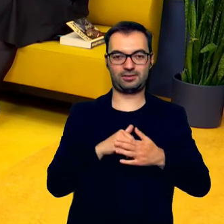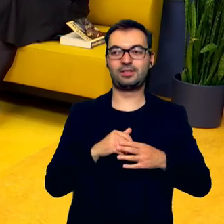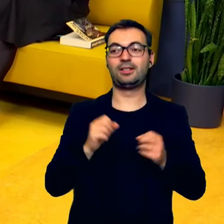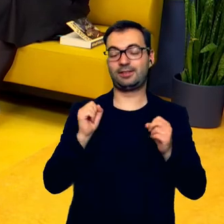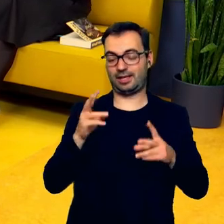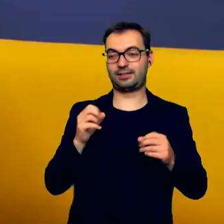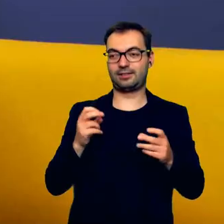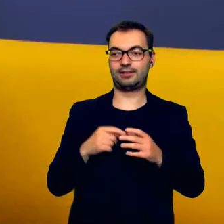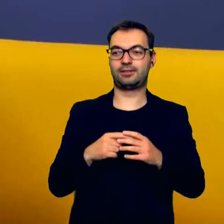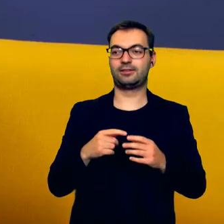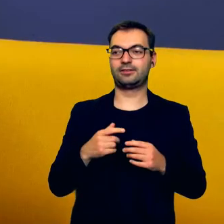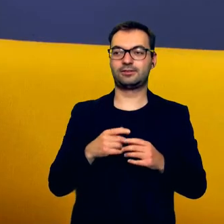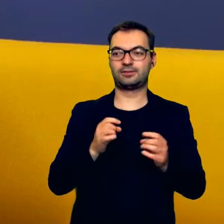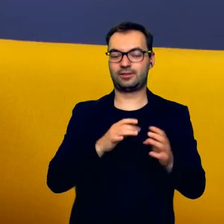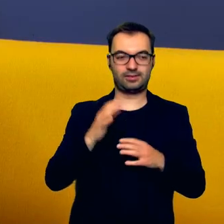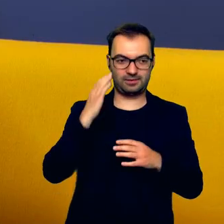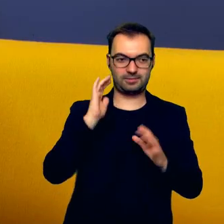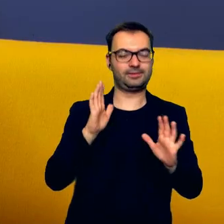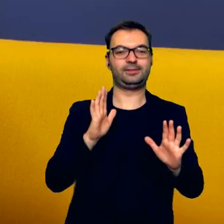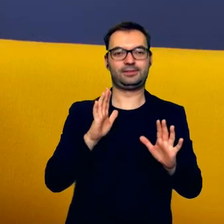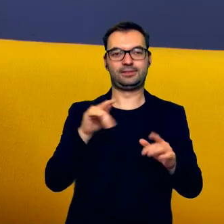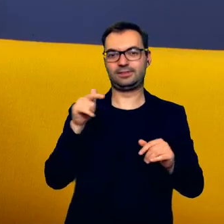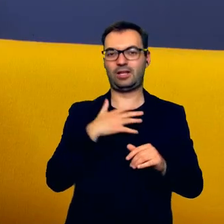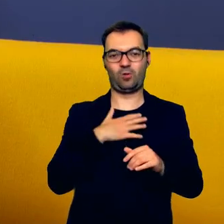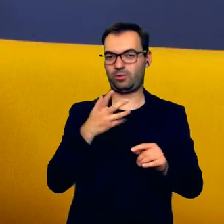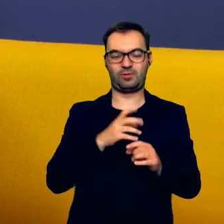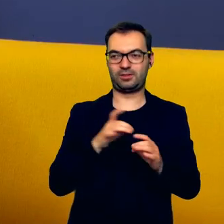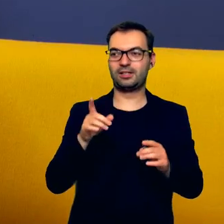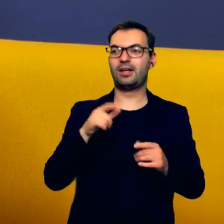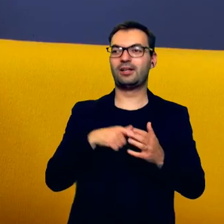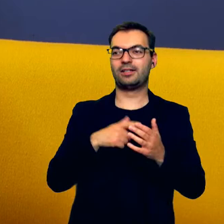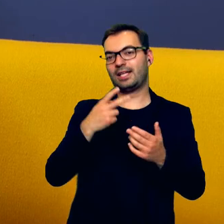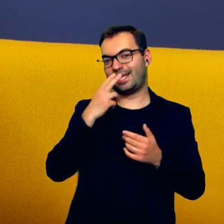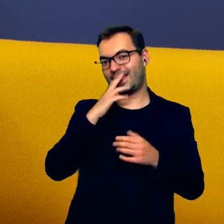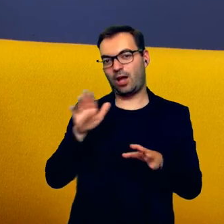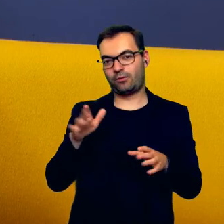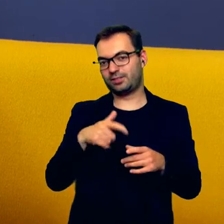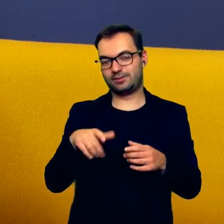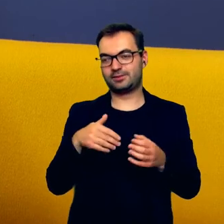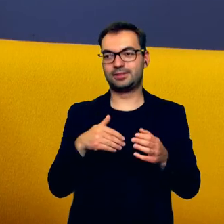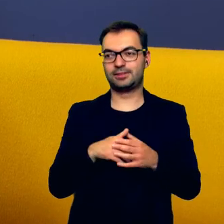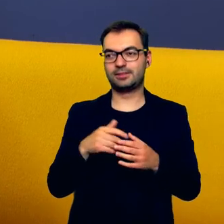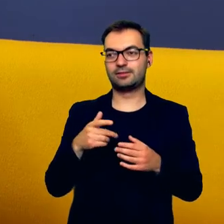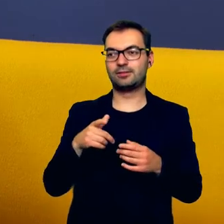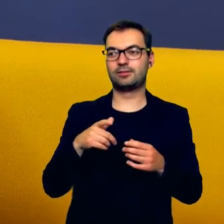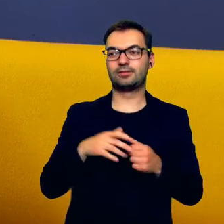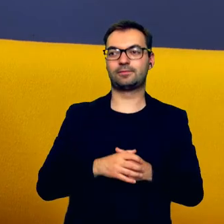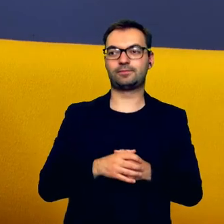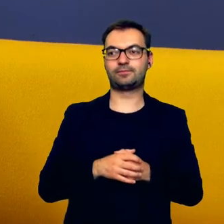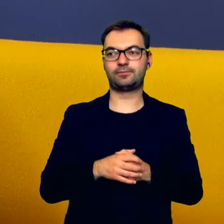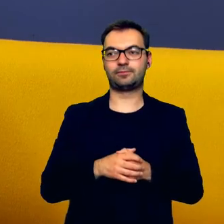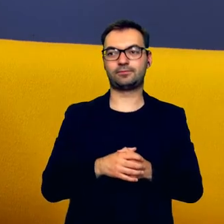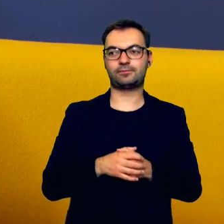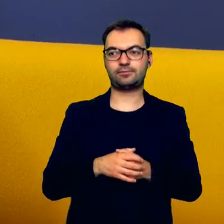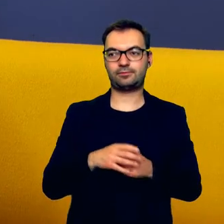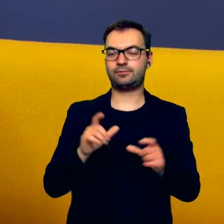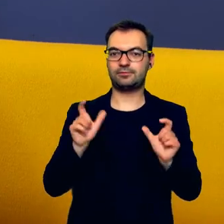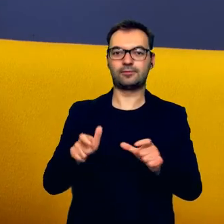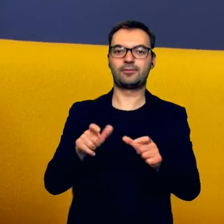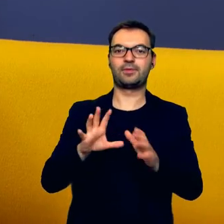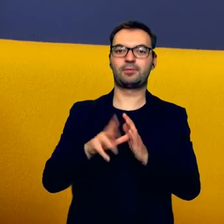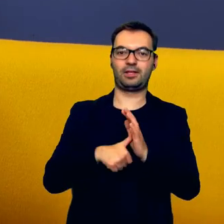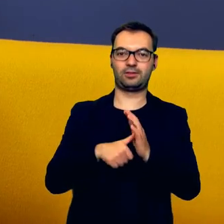zachowań. Tak jest. No tutaj wiemy, jak się nastawić do tych bohaterów. Tak, tu mamy do czynienia z hitlerowcami, którzy ujarzmili